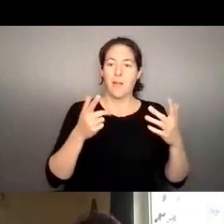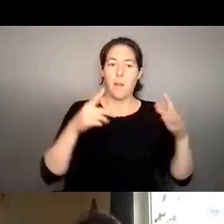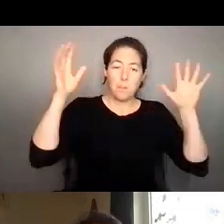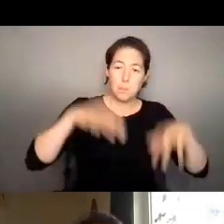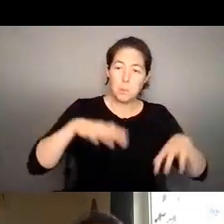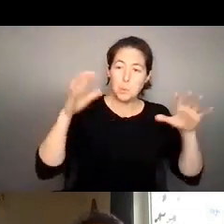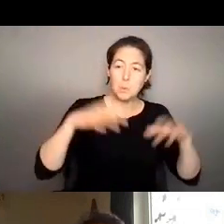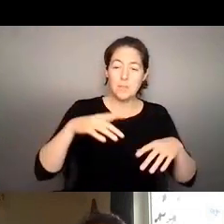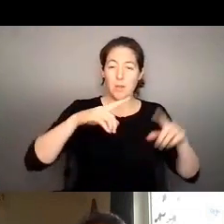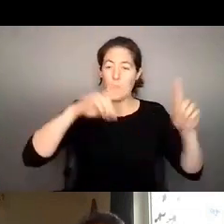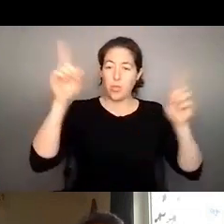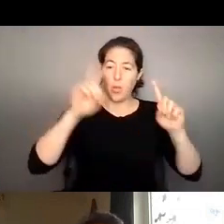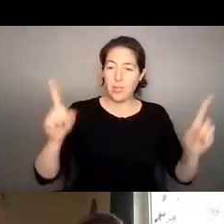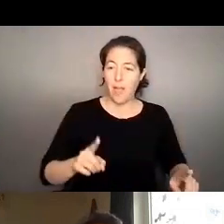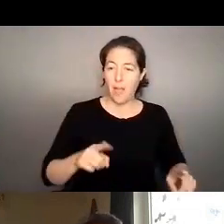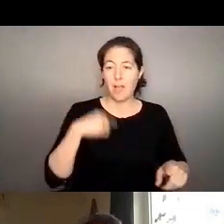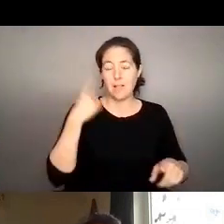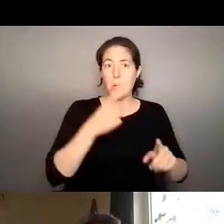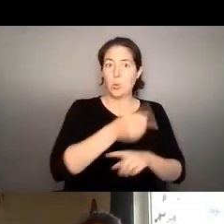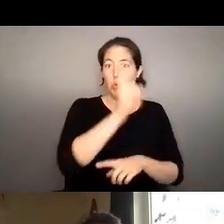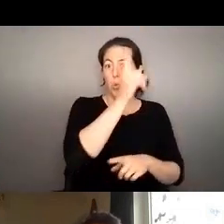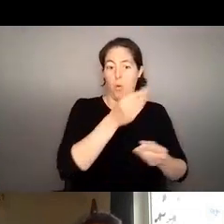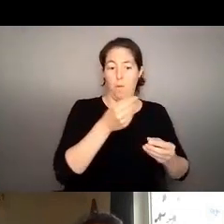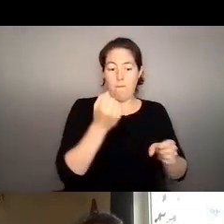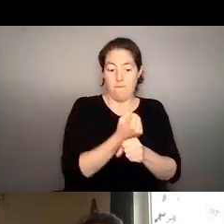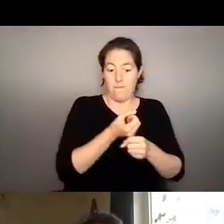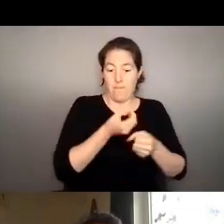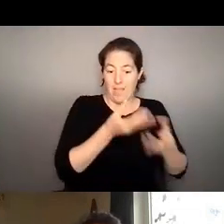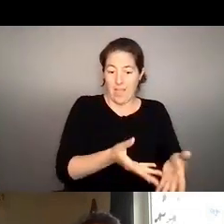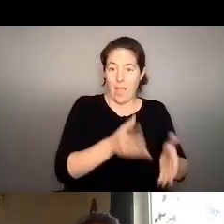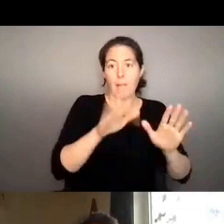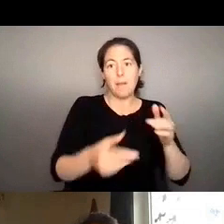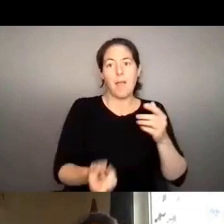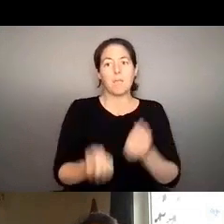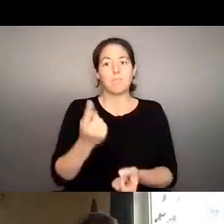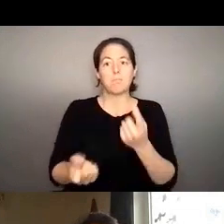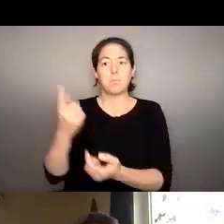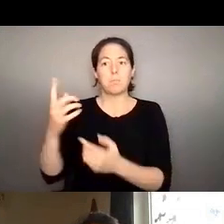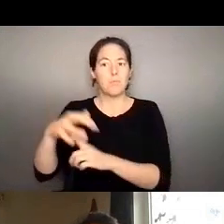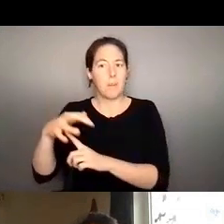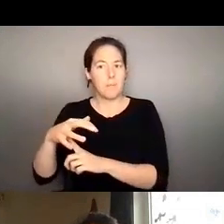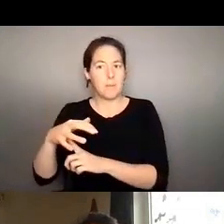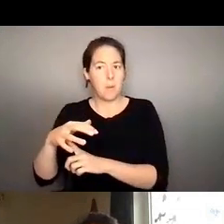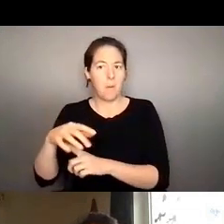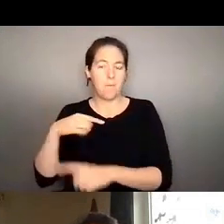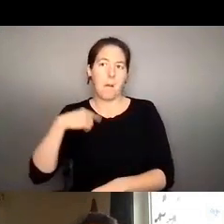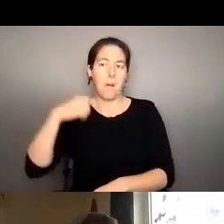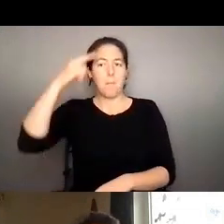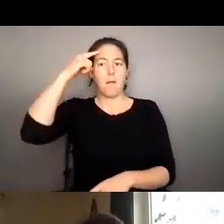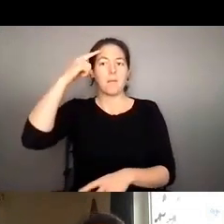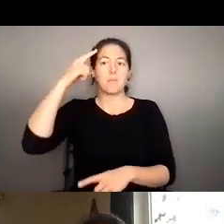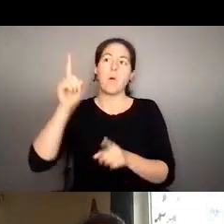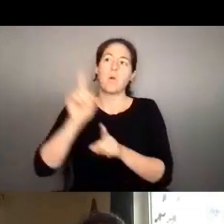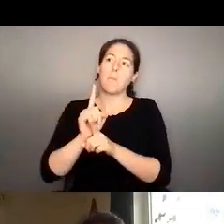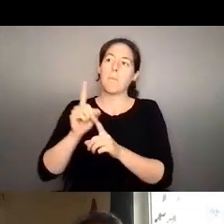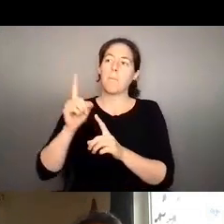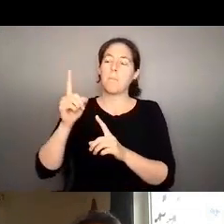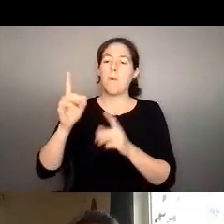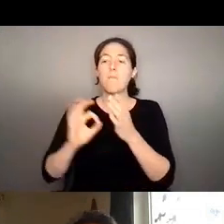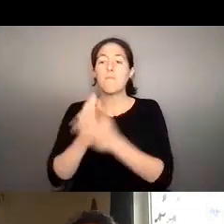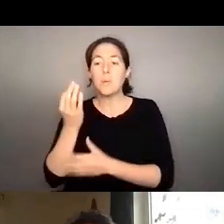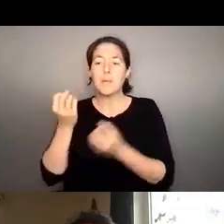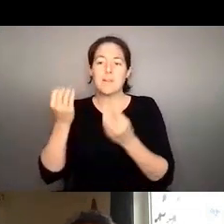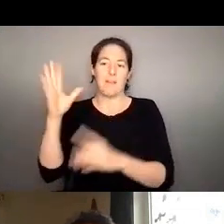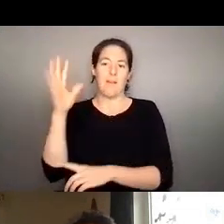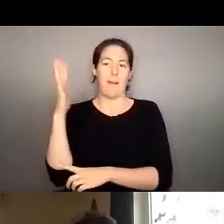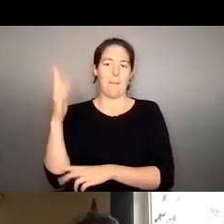choses comme ça. Puis après ces moments-là, on retrouvait beaucoup de champignons. On disait c'est comme un fruit sans arbre. Puis pour